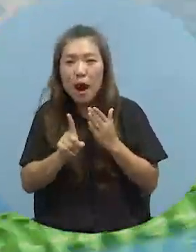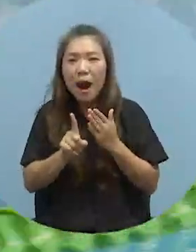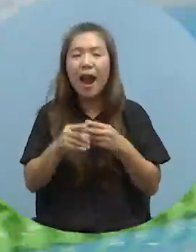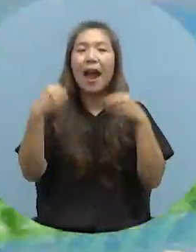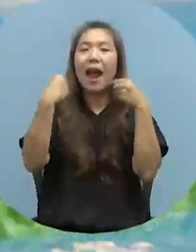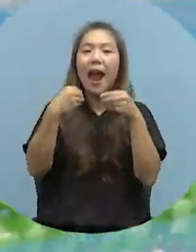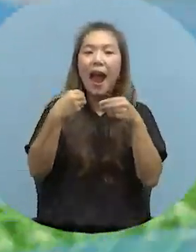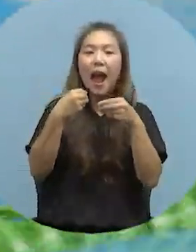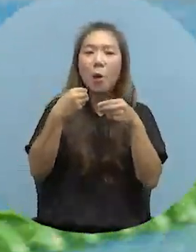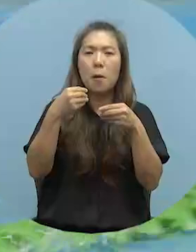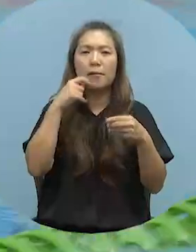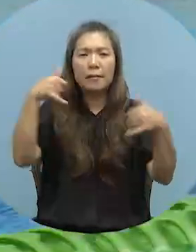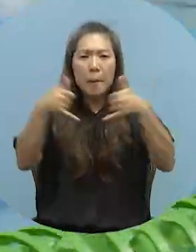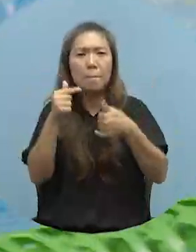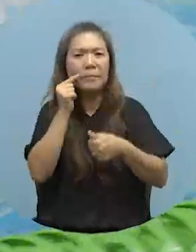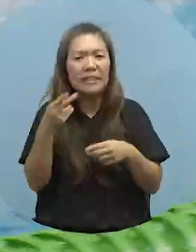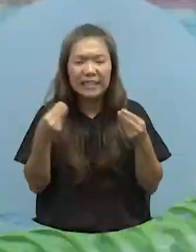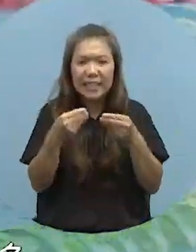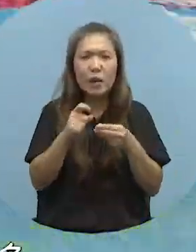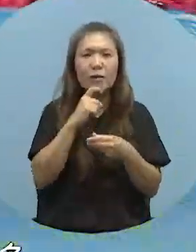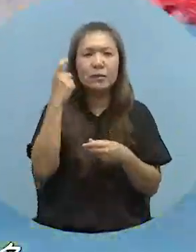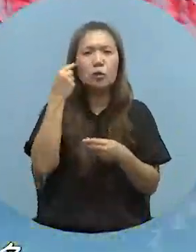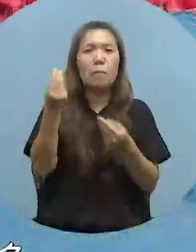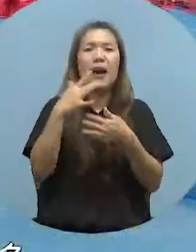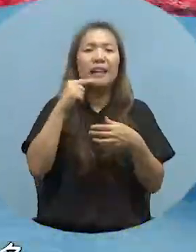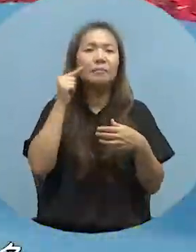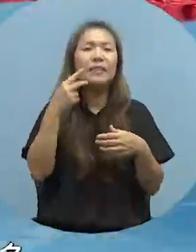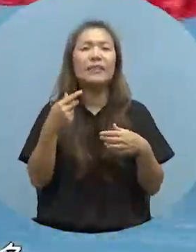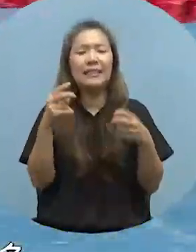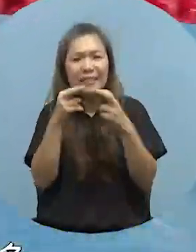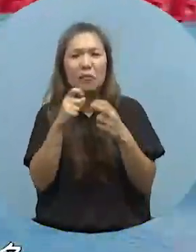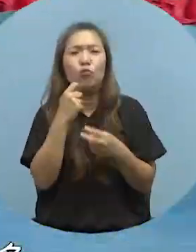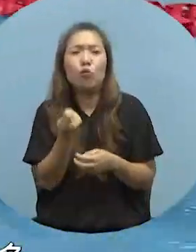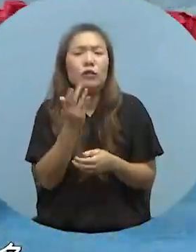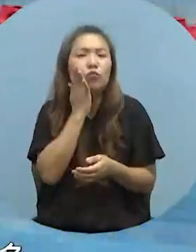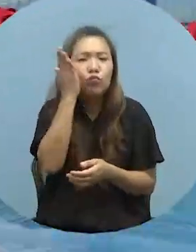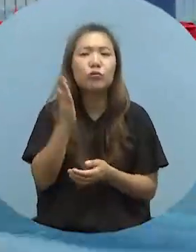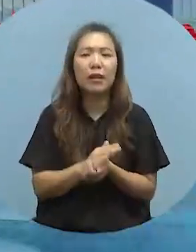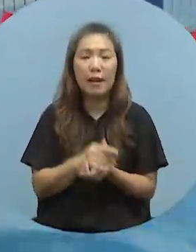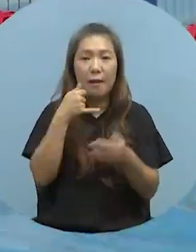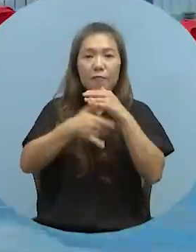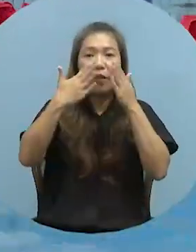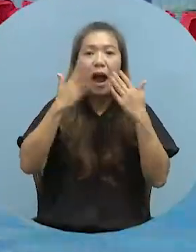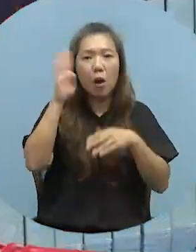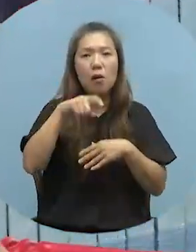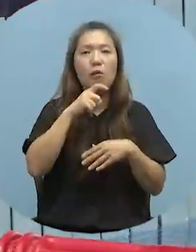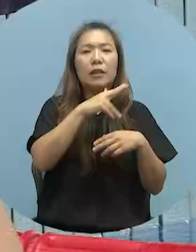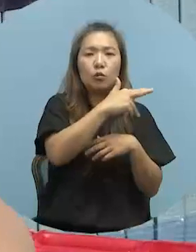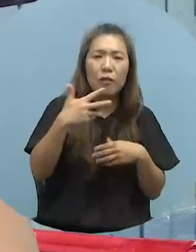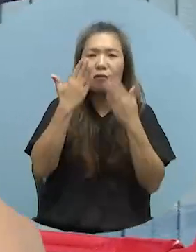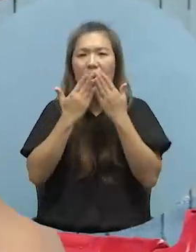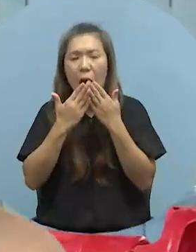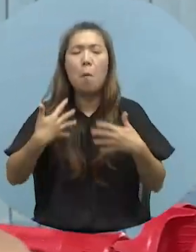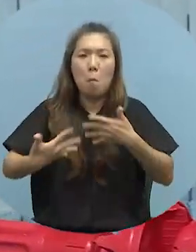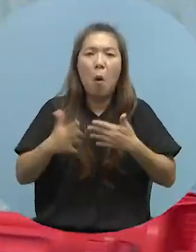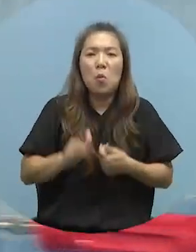哋幫過我，教我點樣 interview， 幫助咗我，令到我嘅大學 interview 流暢咗好多。到時翻咗學咧，可能游水同翻